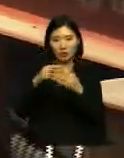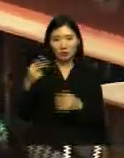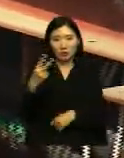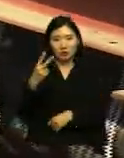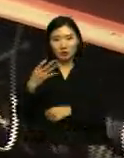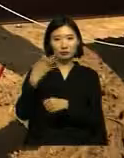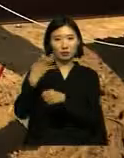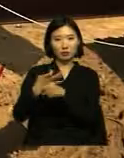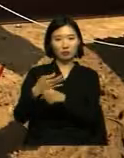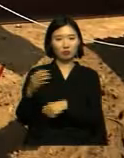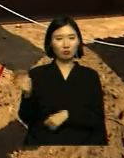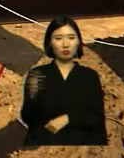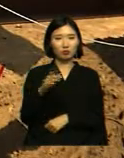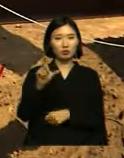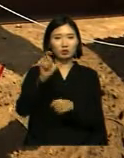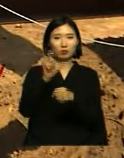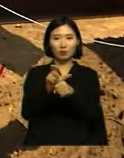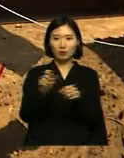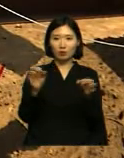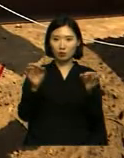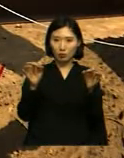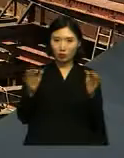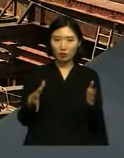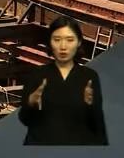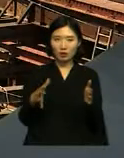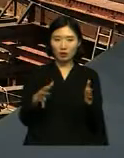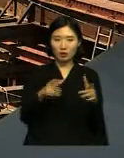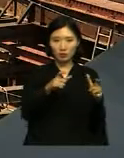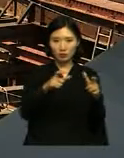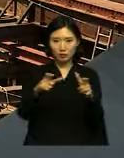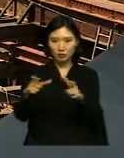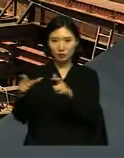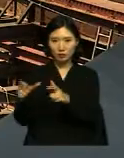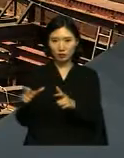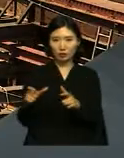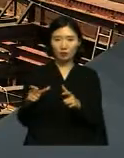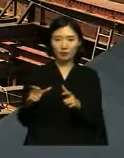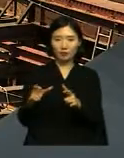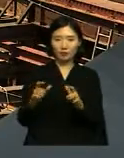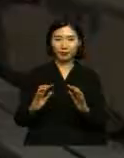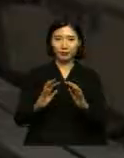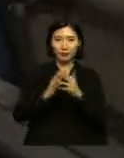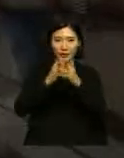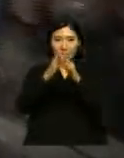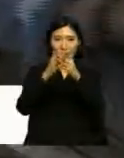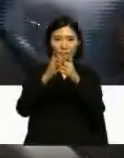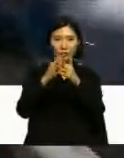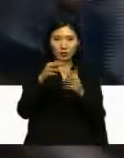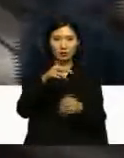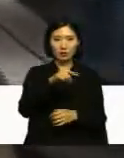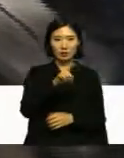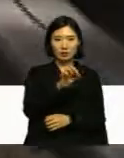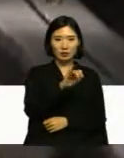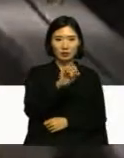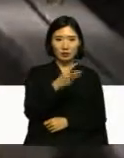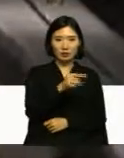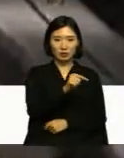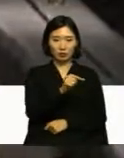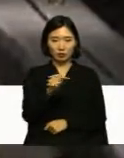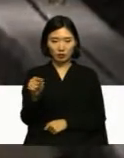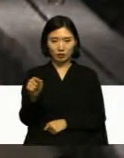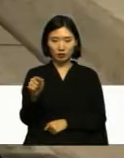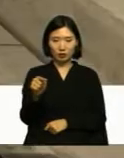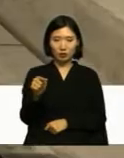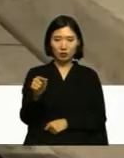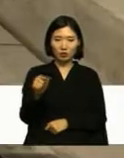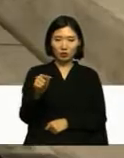2014년부터 15년 사이 각 09 별로 착공 했습니다 강동구 상일동 에서 출발해 미사강변도시